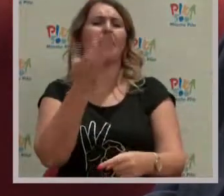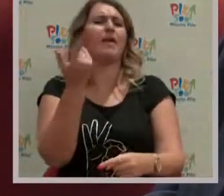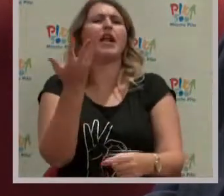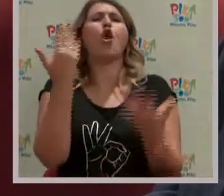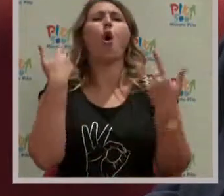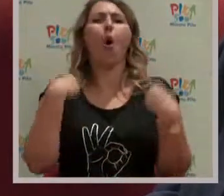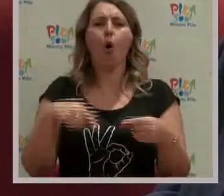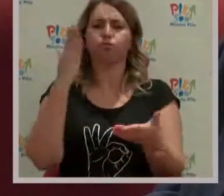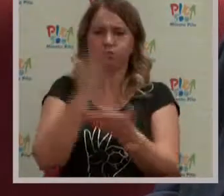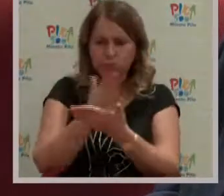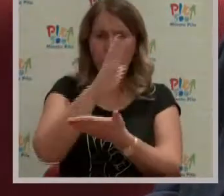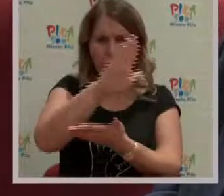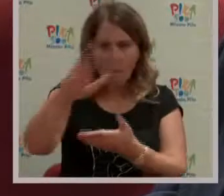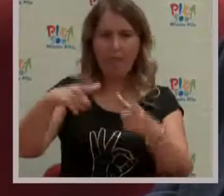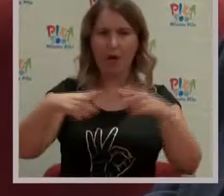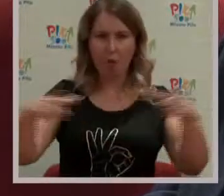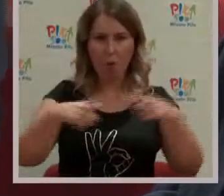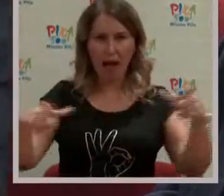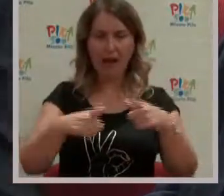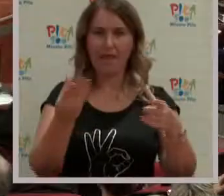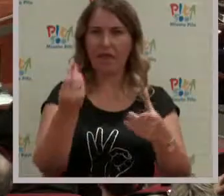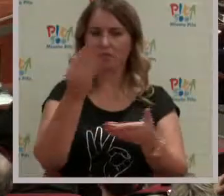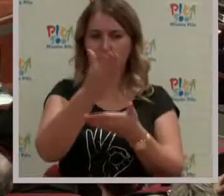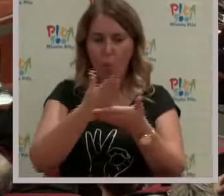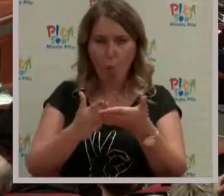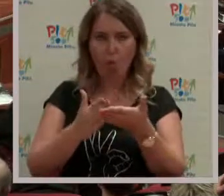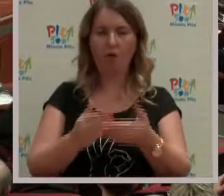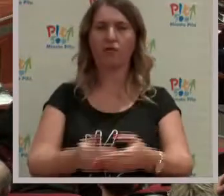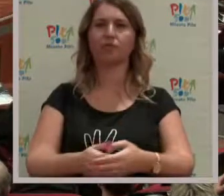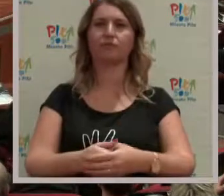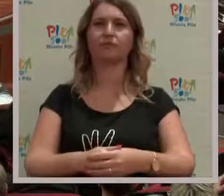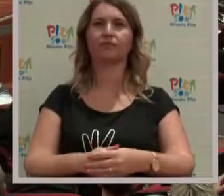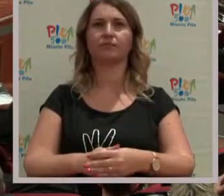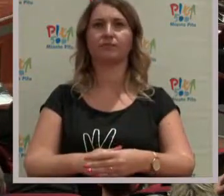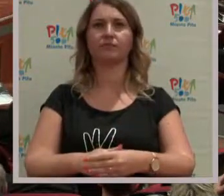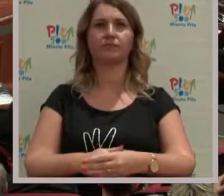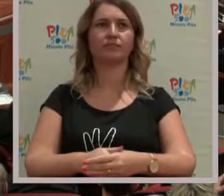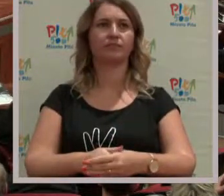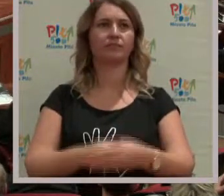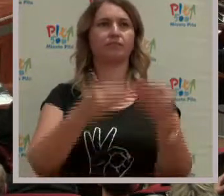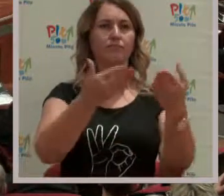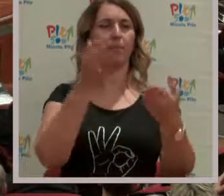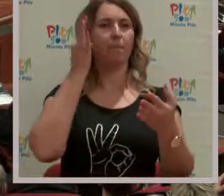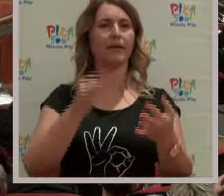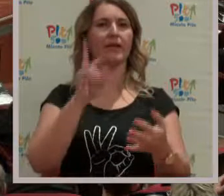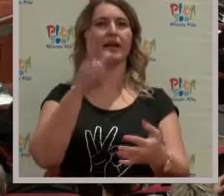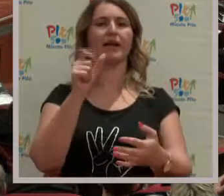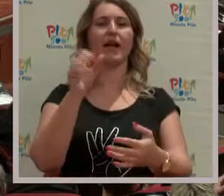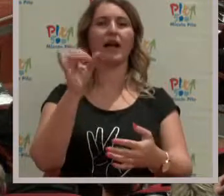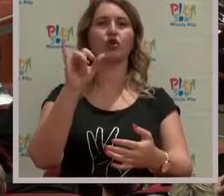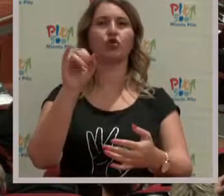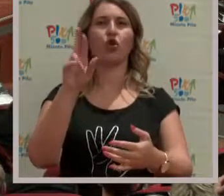zainteresowanie Pilską Kartą Seniora? Dziękuję bardzo. Dziękuję bardzo. Bardzo proszę, Pani Radna Teresa Kasior. Ja, Panie